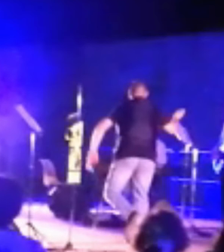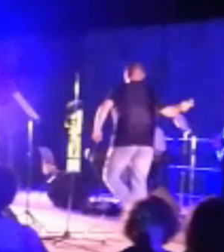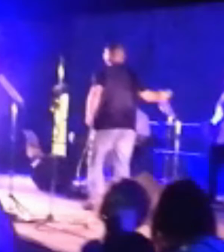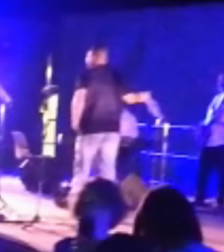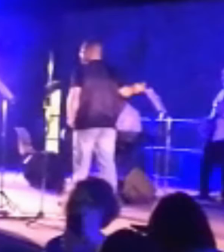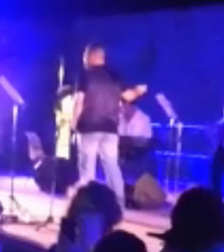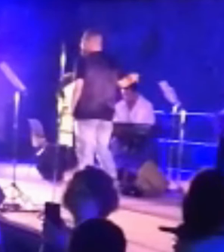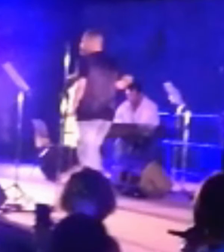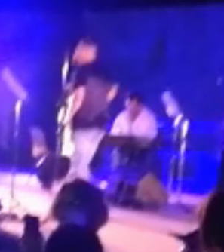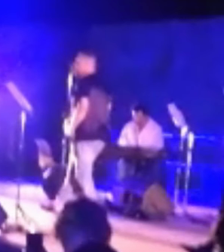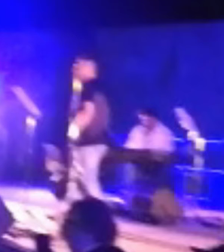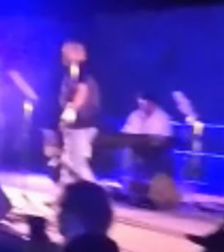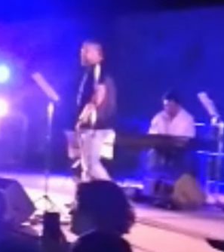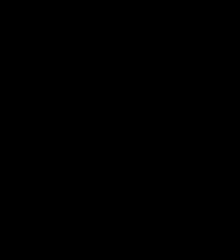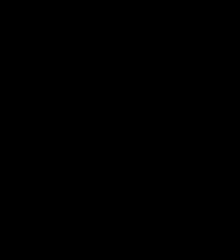Torino!